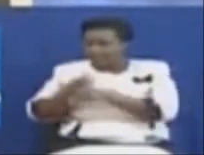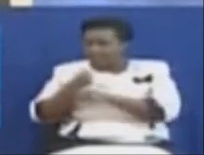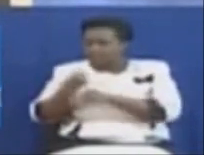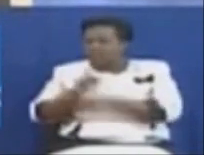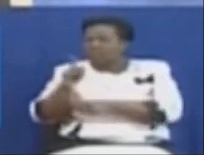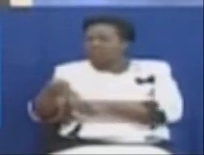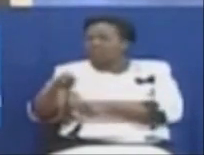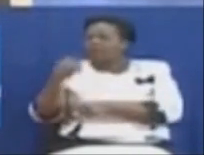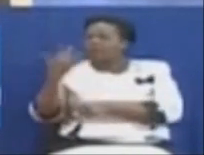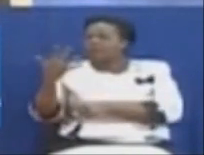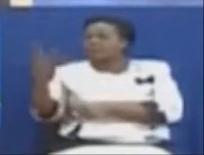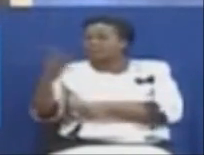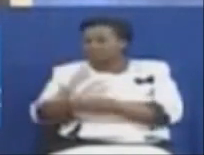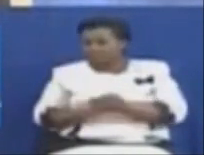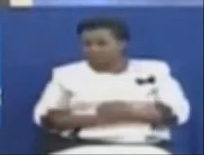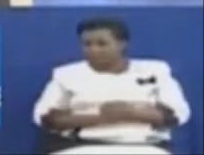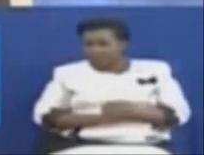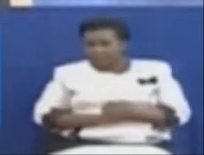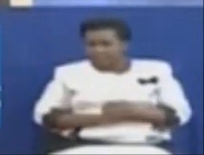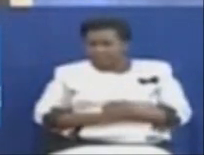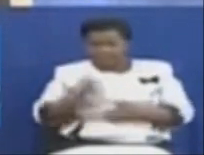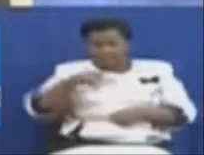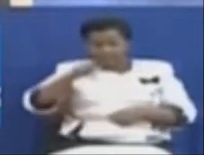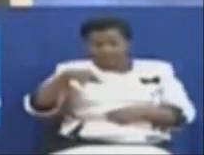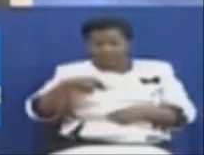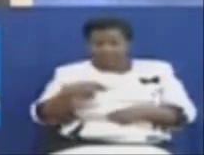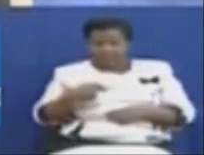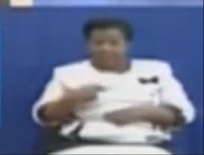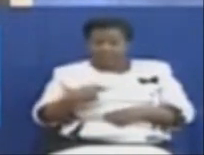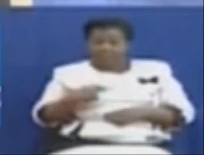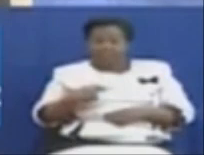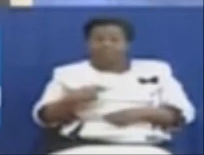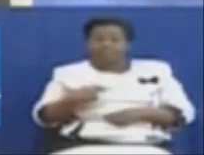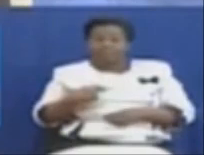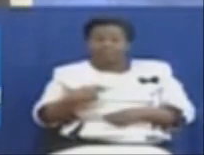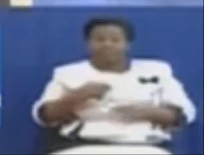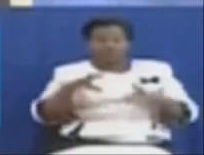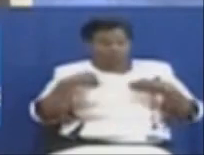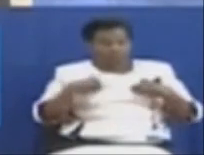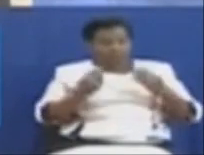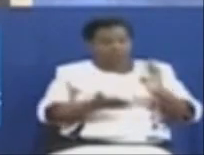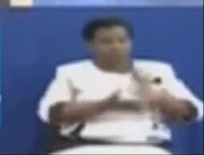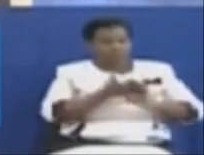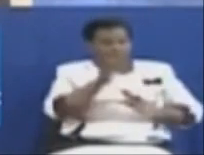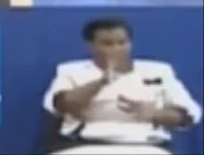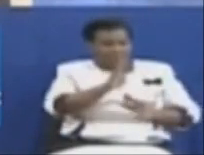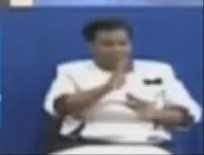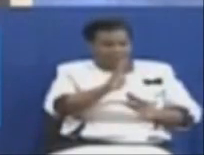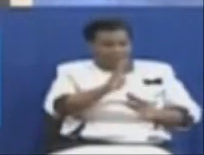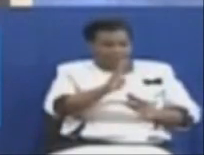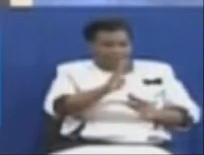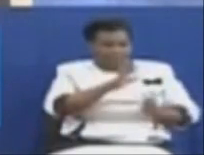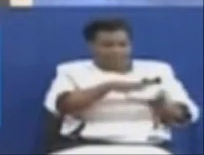Je, ni lini baraza la kata litaanzishwa katika mkoa wetu wa Songwe?